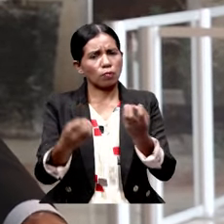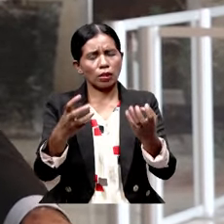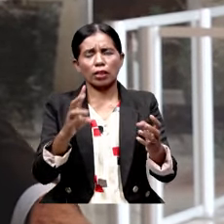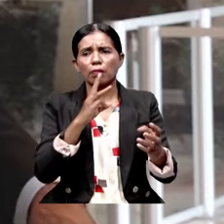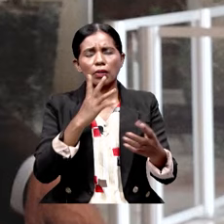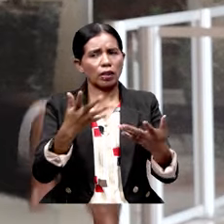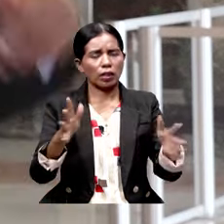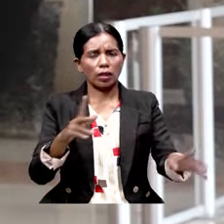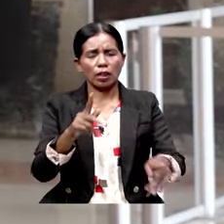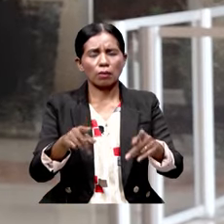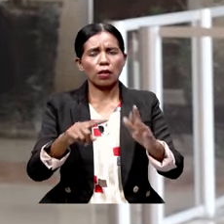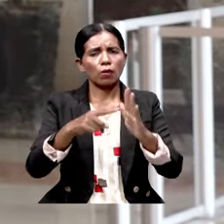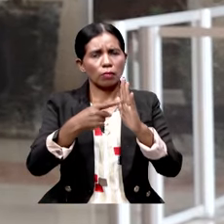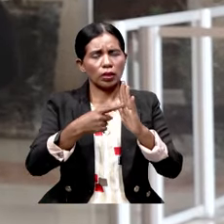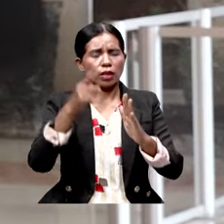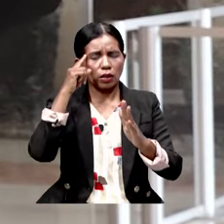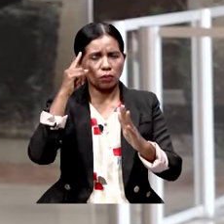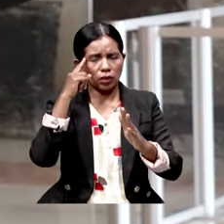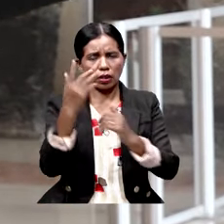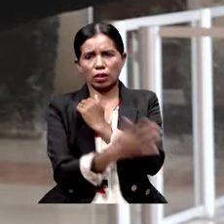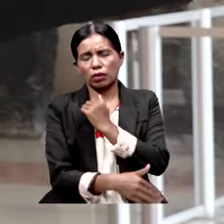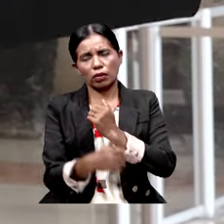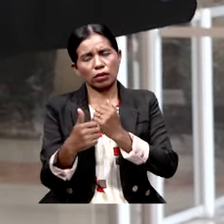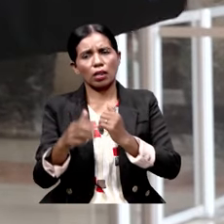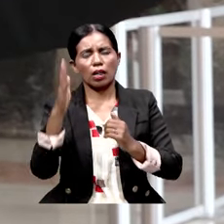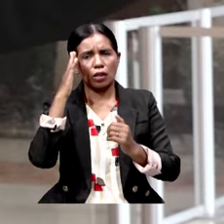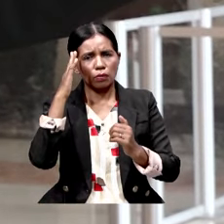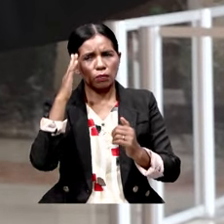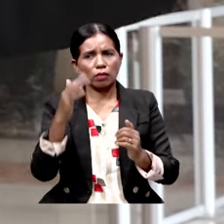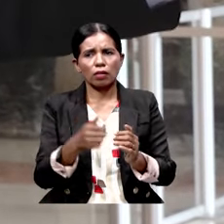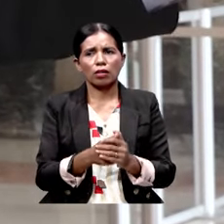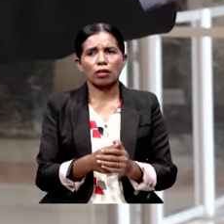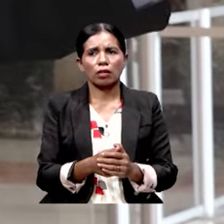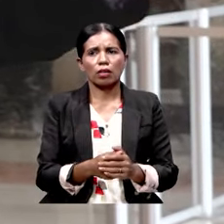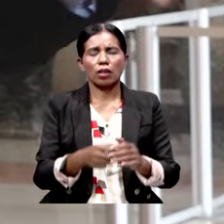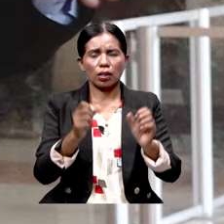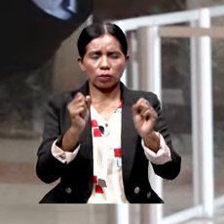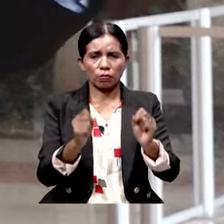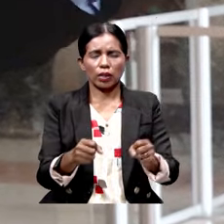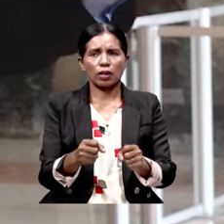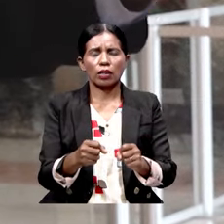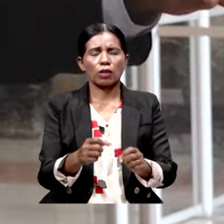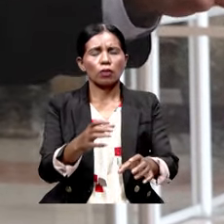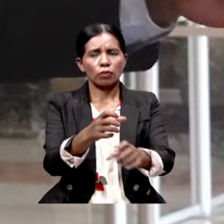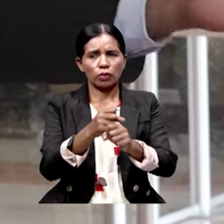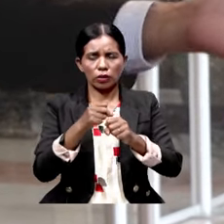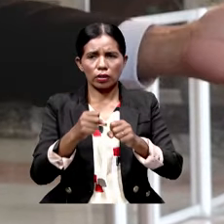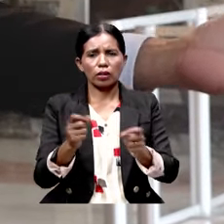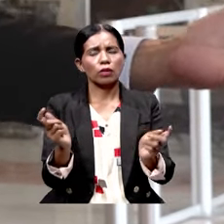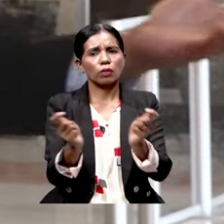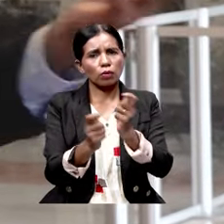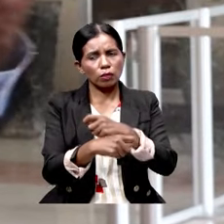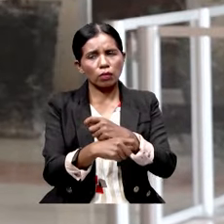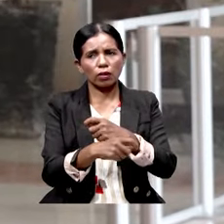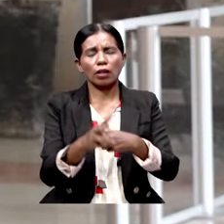Emak mesa noyona, ya rai sisil ne, noyona atu desaliniza, desaliniza saun,